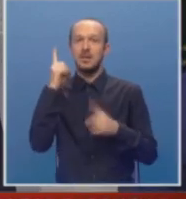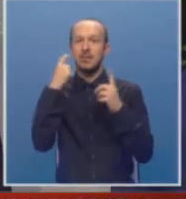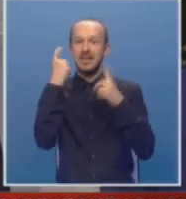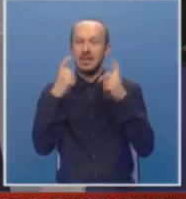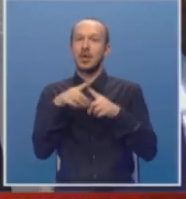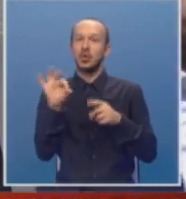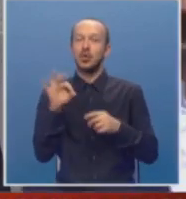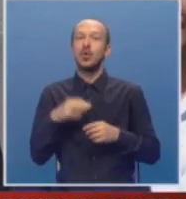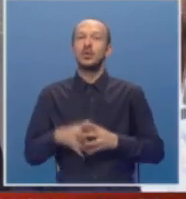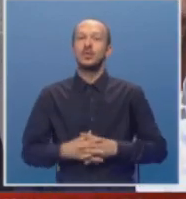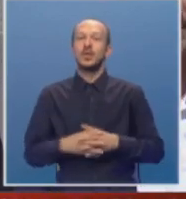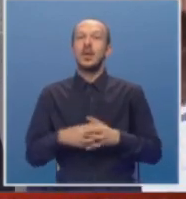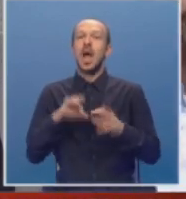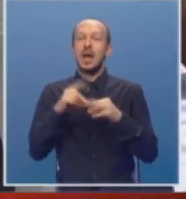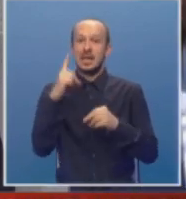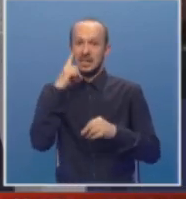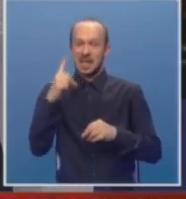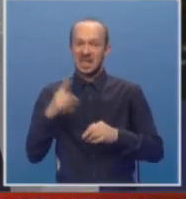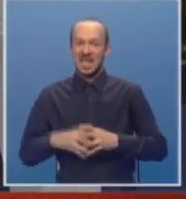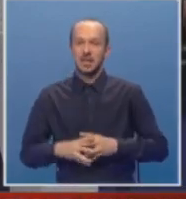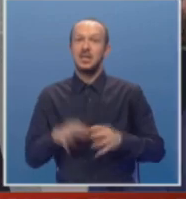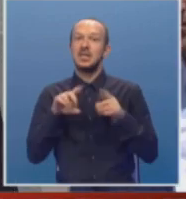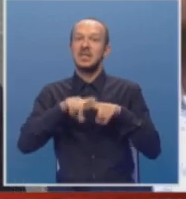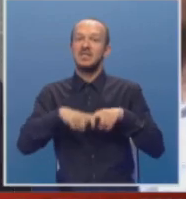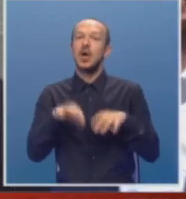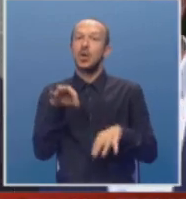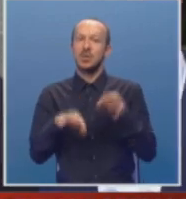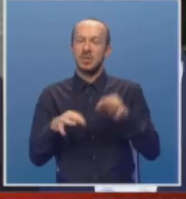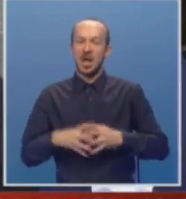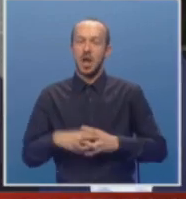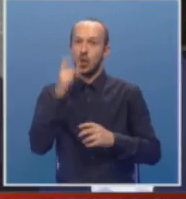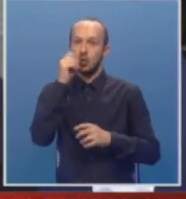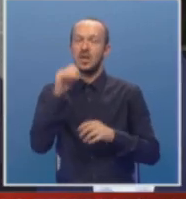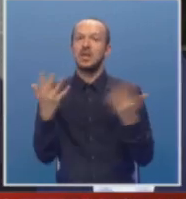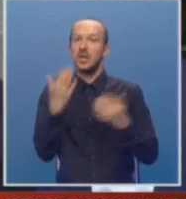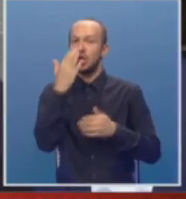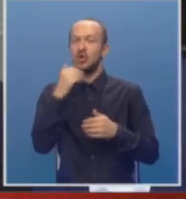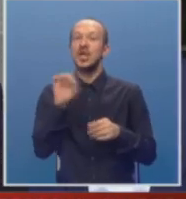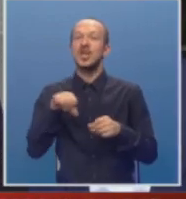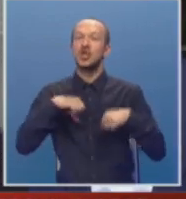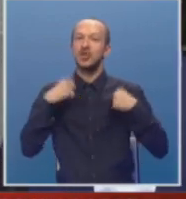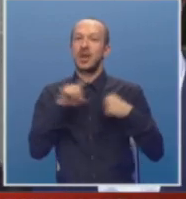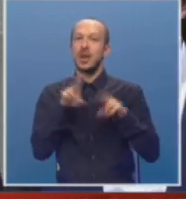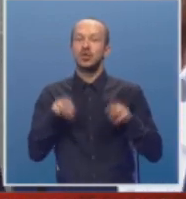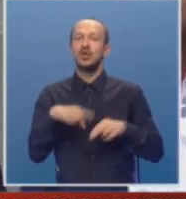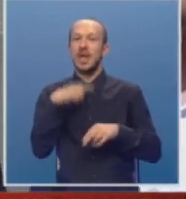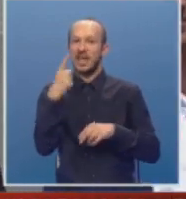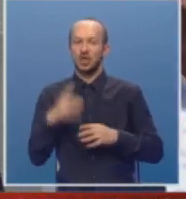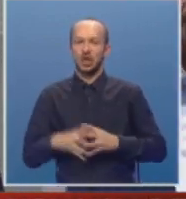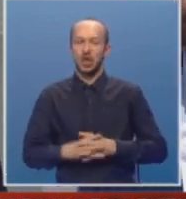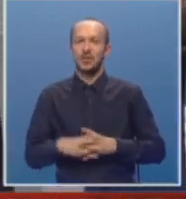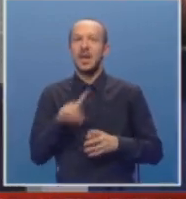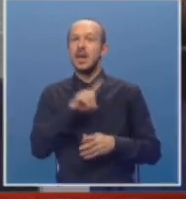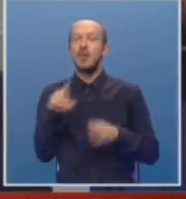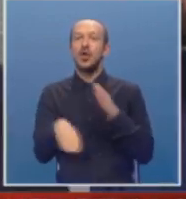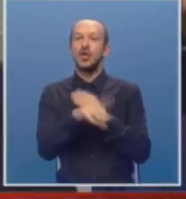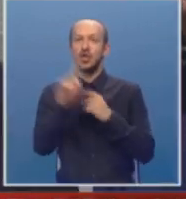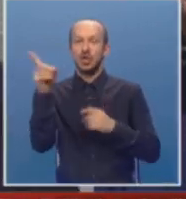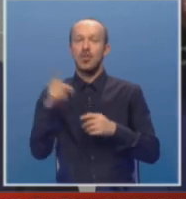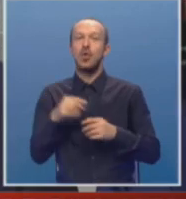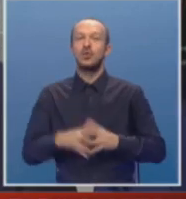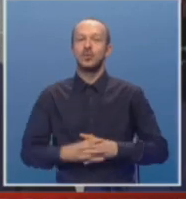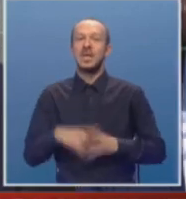da je to maksimum. Ali znate, stvar odabira ljudi je gdje će oni da žive. Ne možete vi reći, nemoj ići tamo,